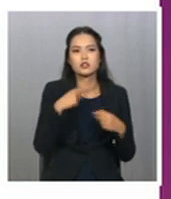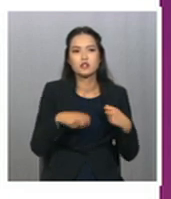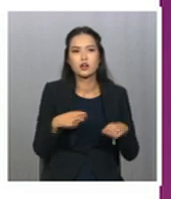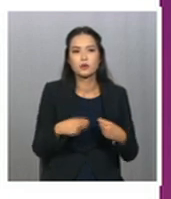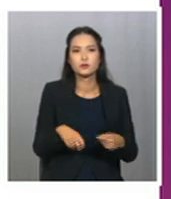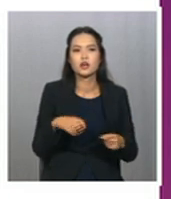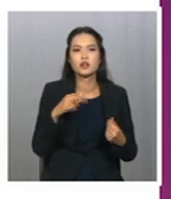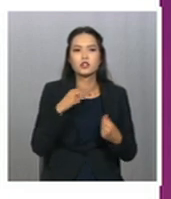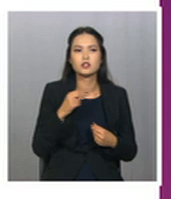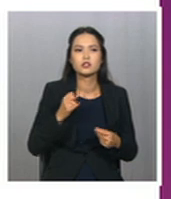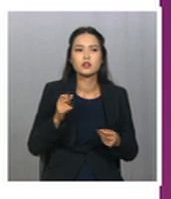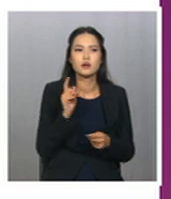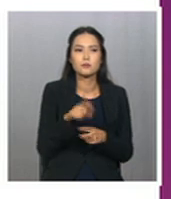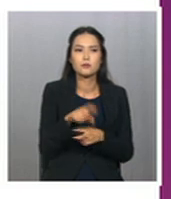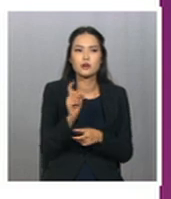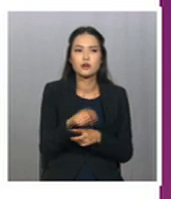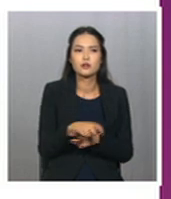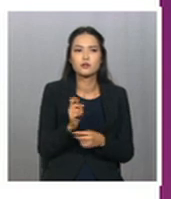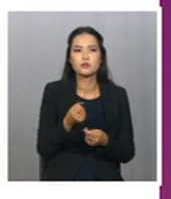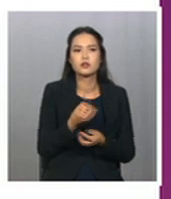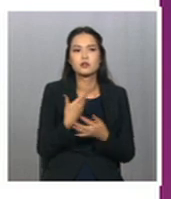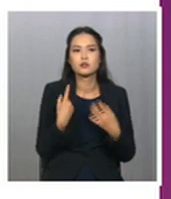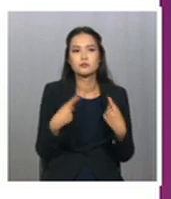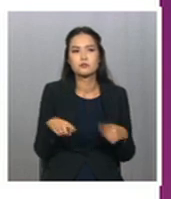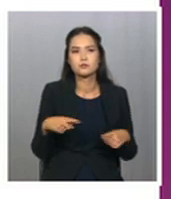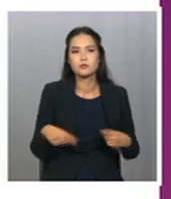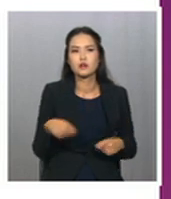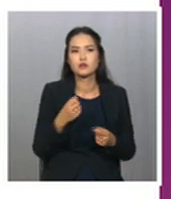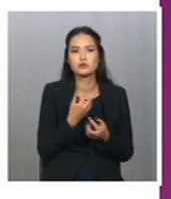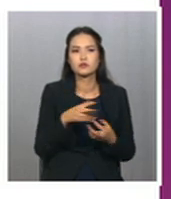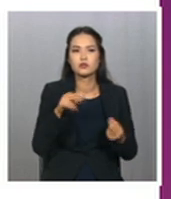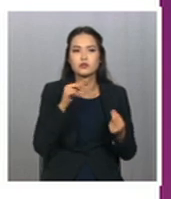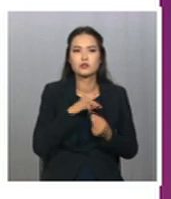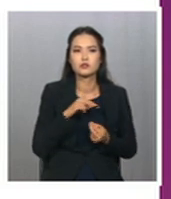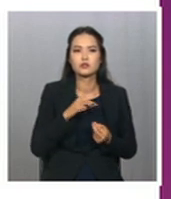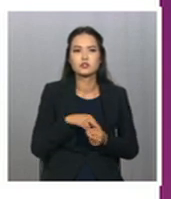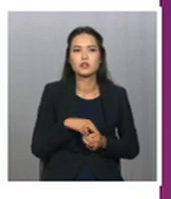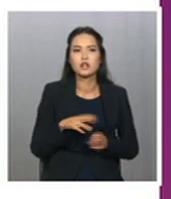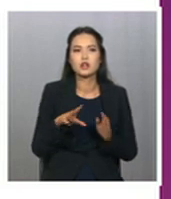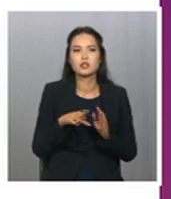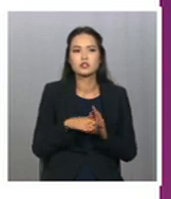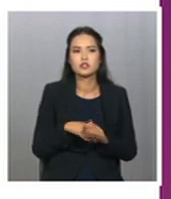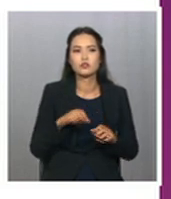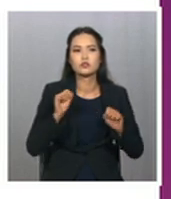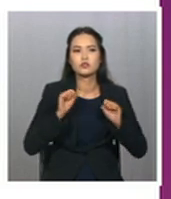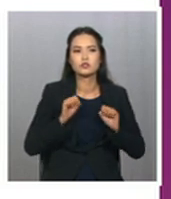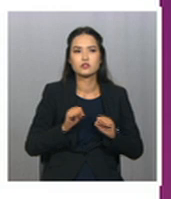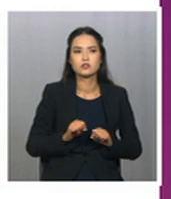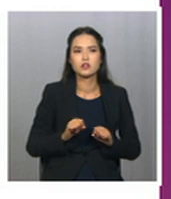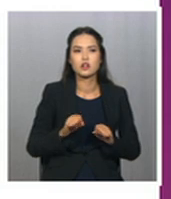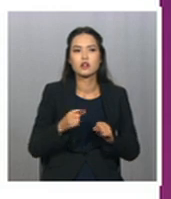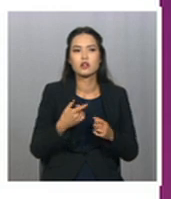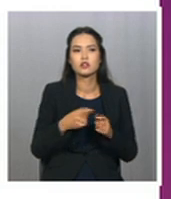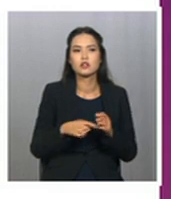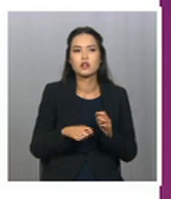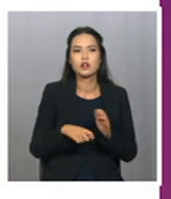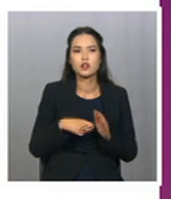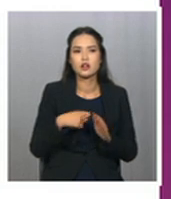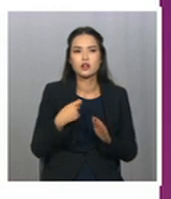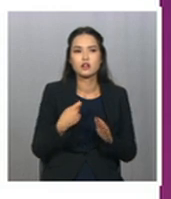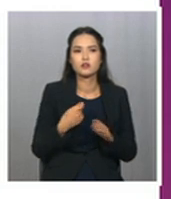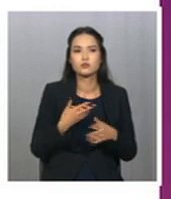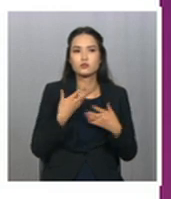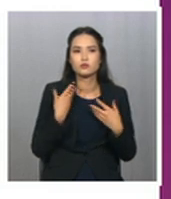балық аулаумен және басқа да кәсіптің түрлерімен айналысушылар сайлау құқығынан айырылып отырған жоқ қой